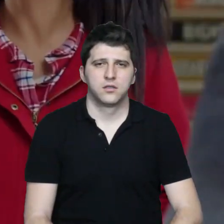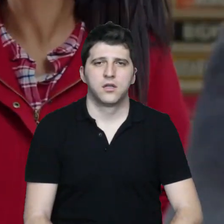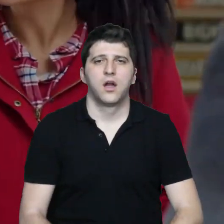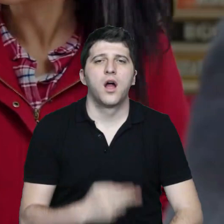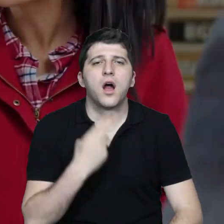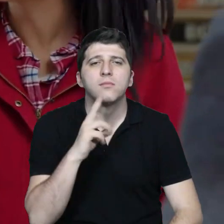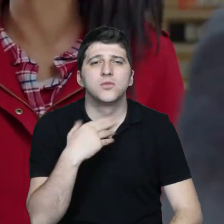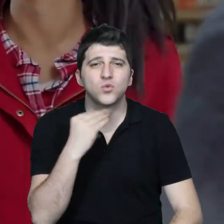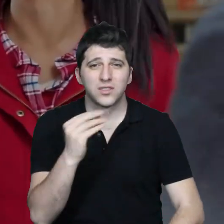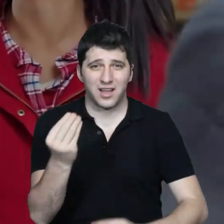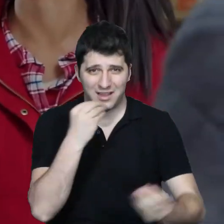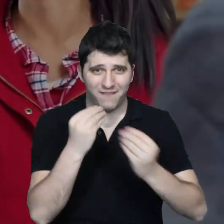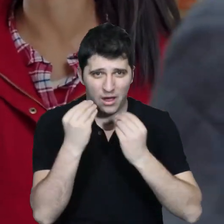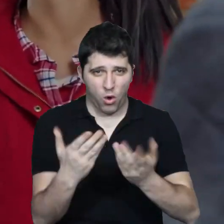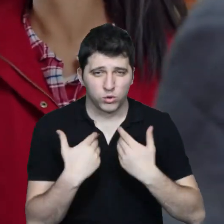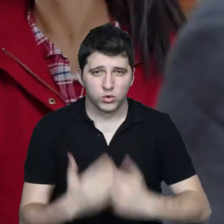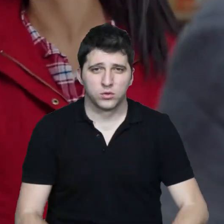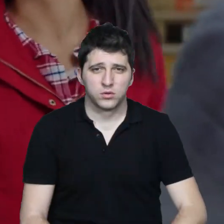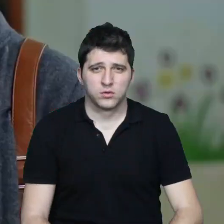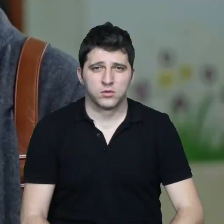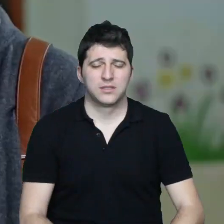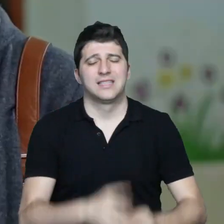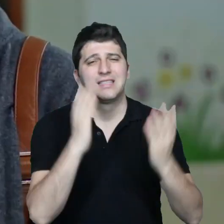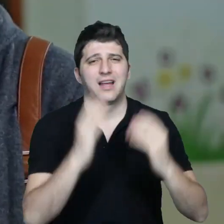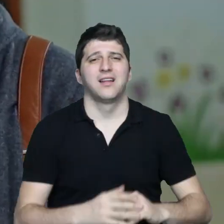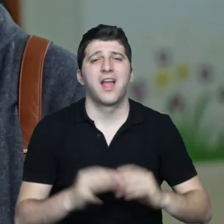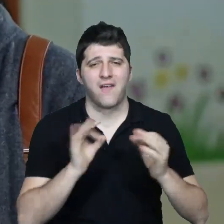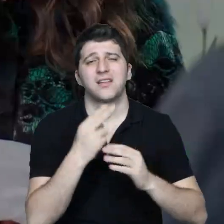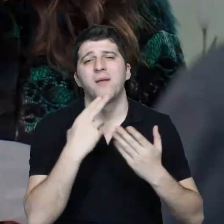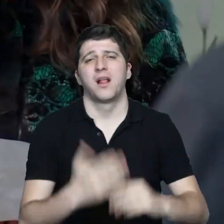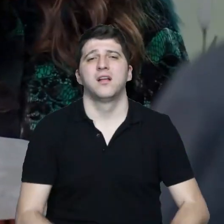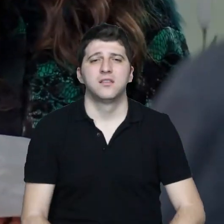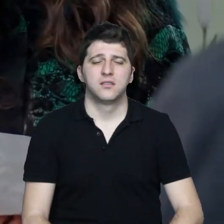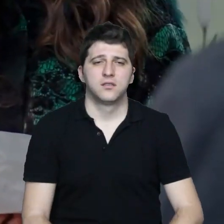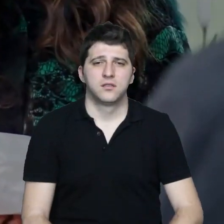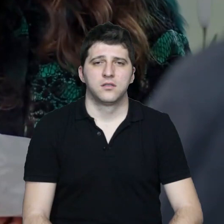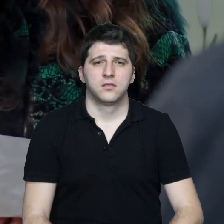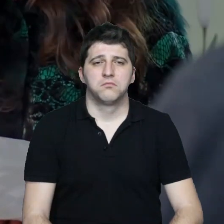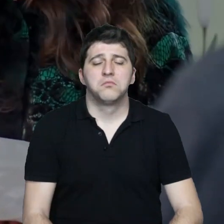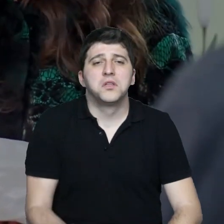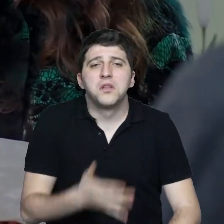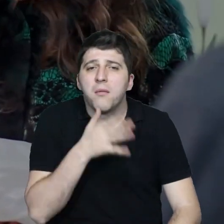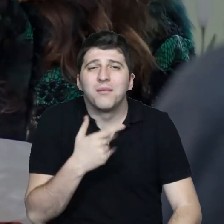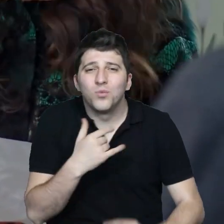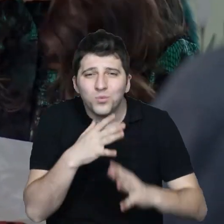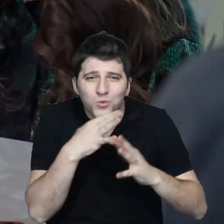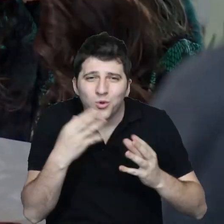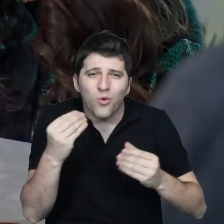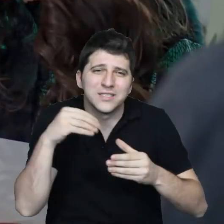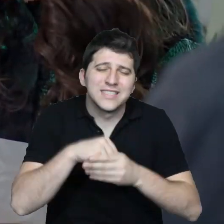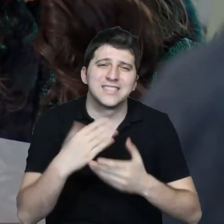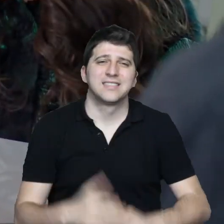Abla ya, biz çocuğa abur cubur mu yediriyoruz? De git çabucuk. Evet abla. Ya ne bileyim ben, mutlu olsun diye.